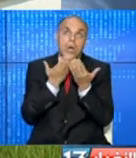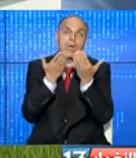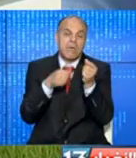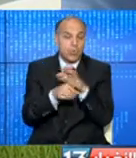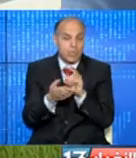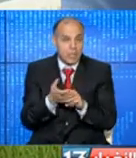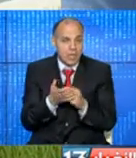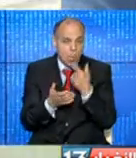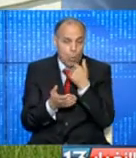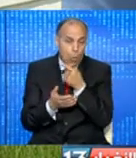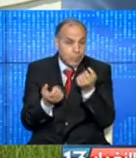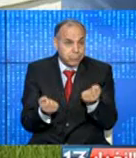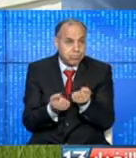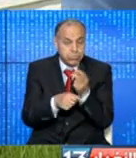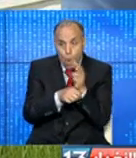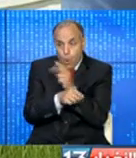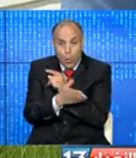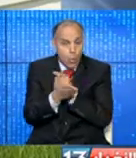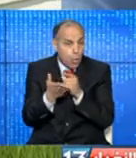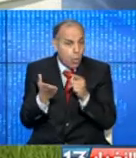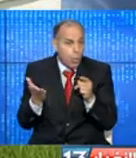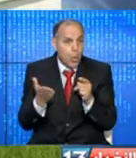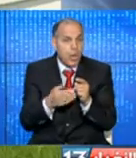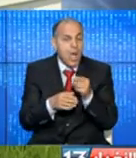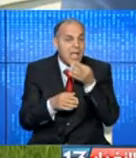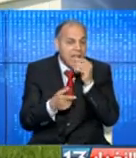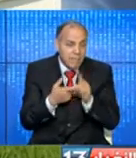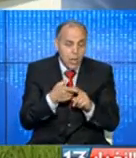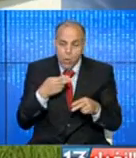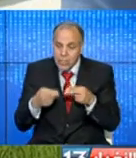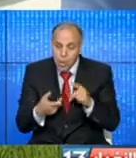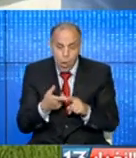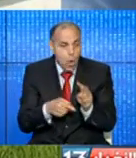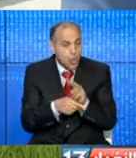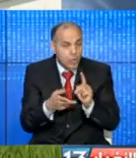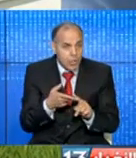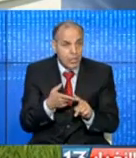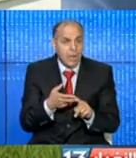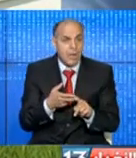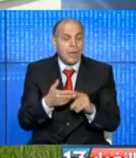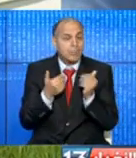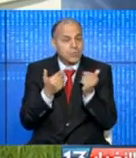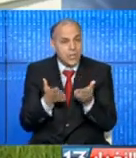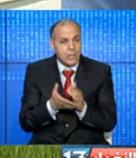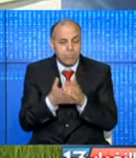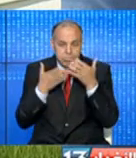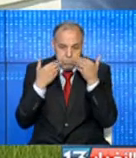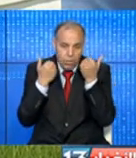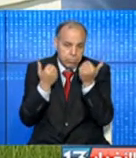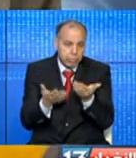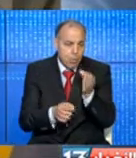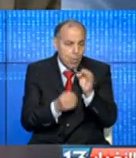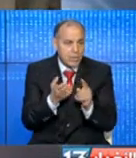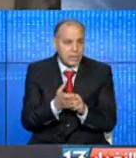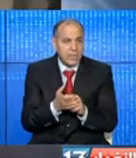هذا، شقوموا بحبنا يعني تفقد المقاهي والمطاعم وباش نوزعوا بالكمامات على